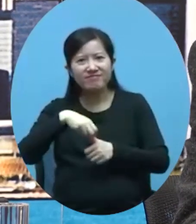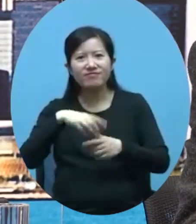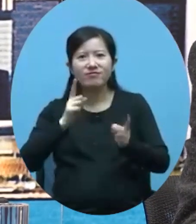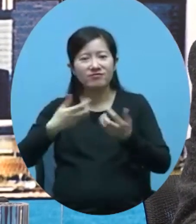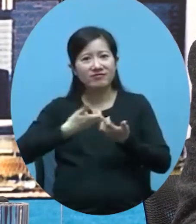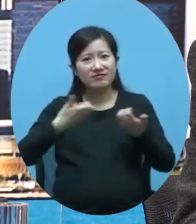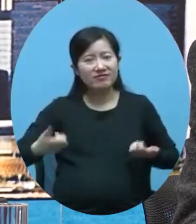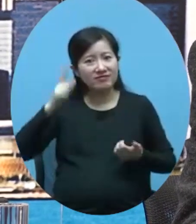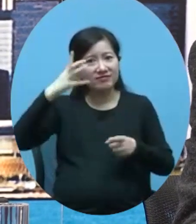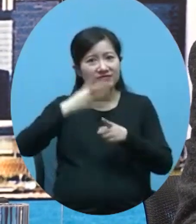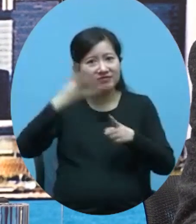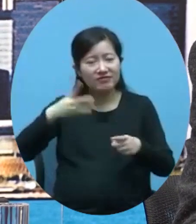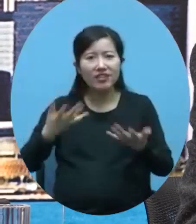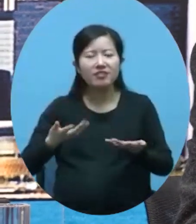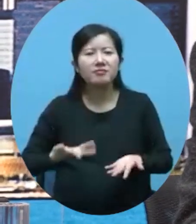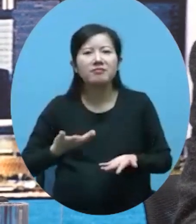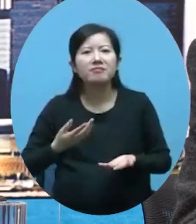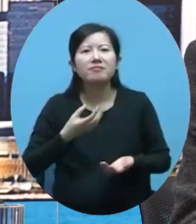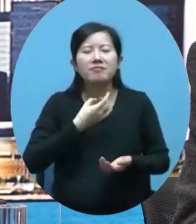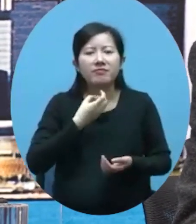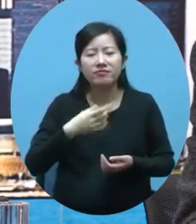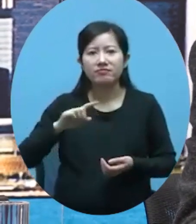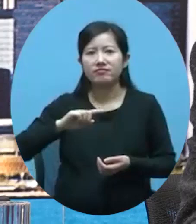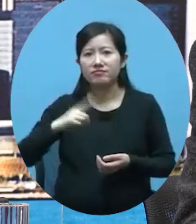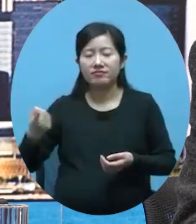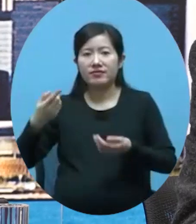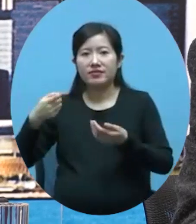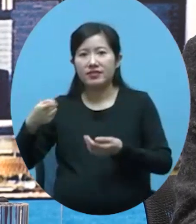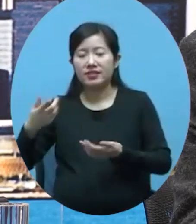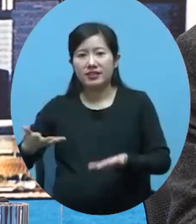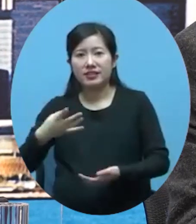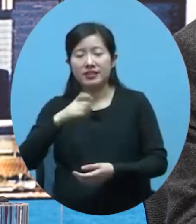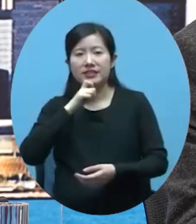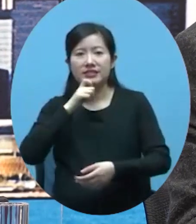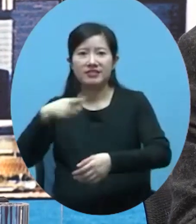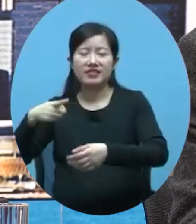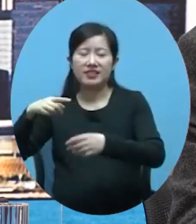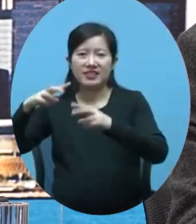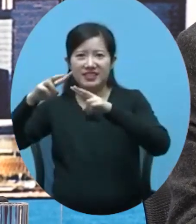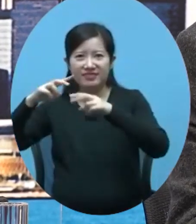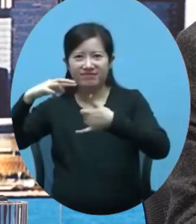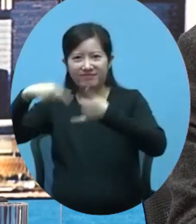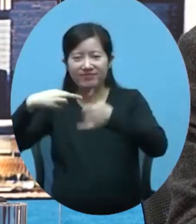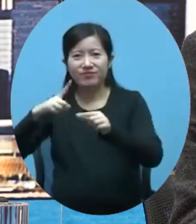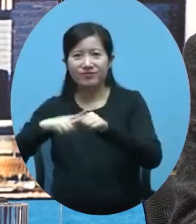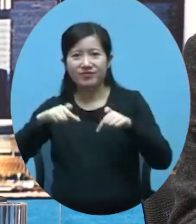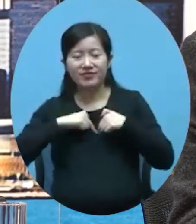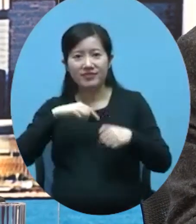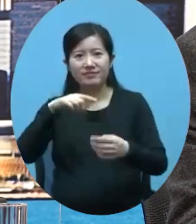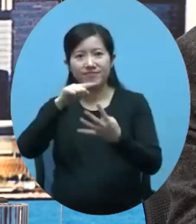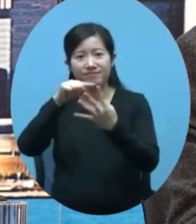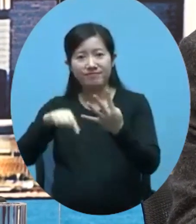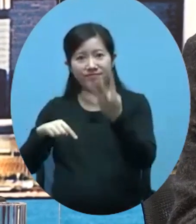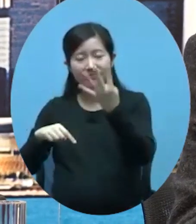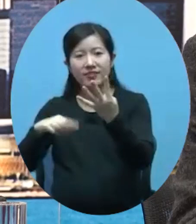那第二就是那些现存的四间的检疫中心呢他们可以提供